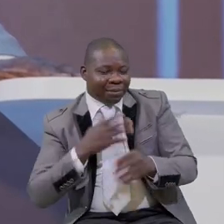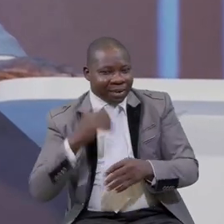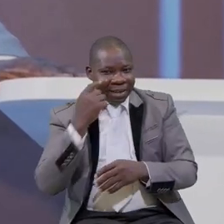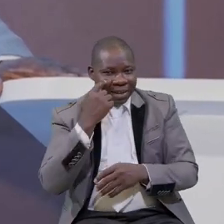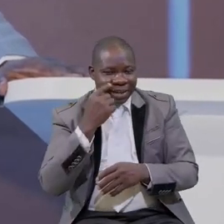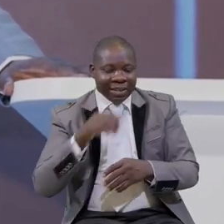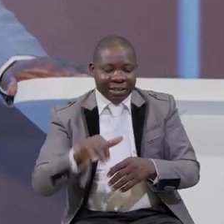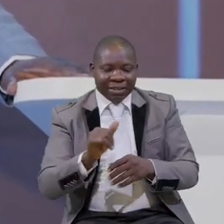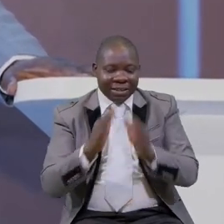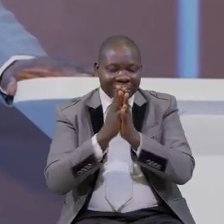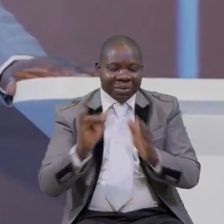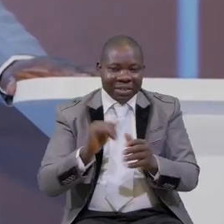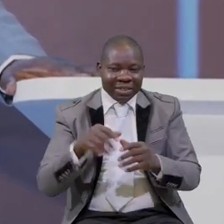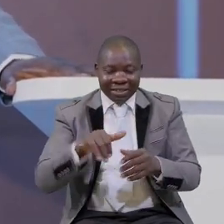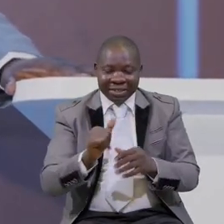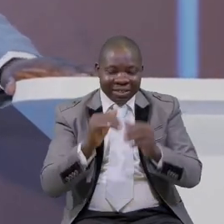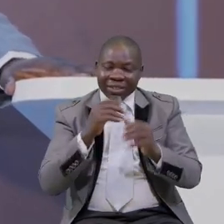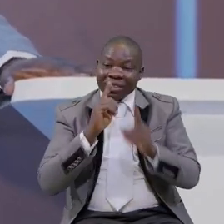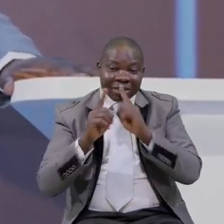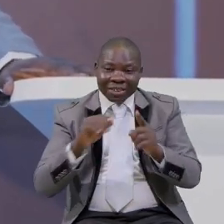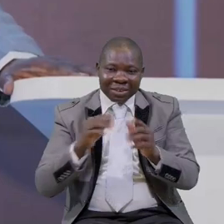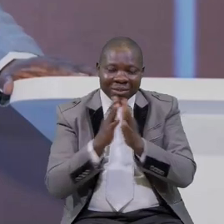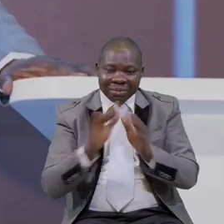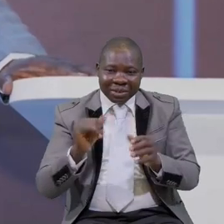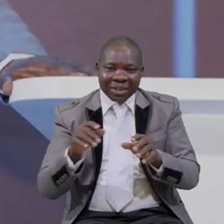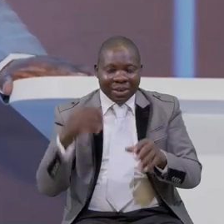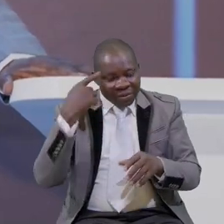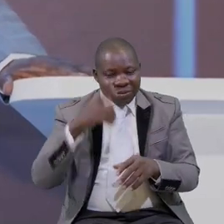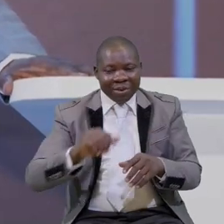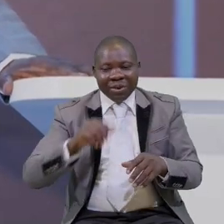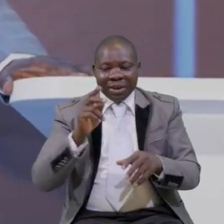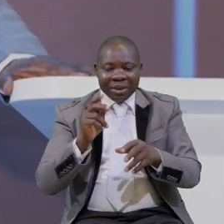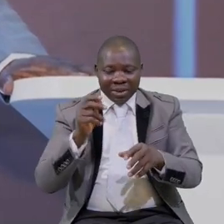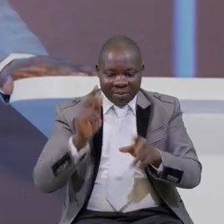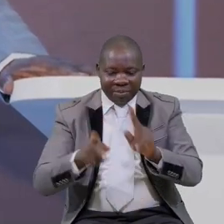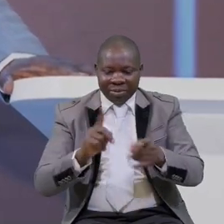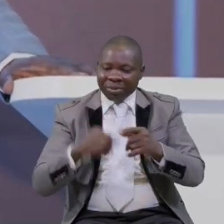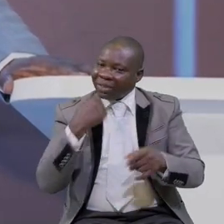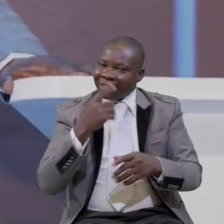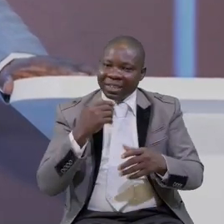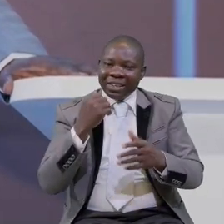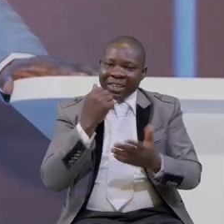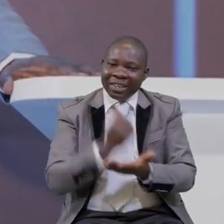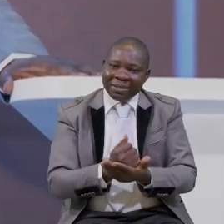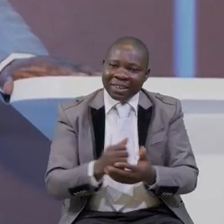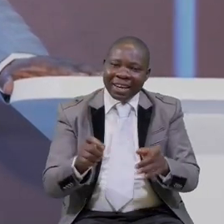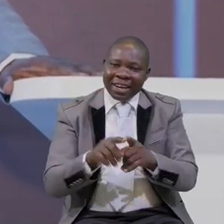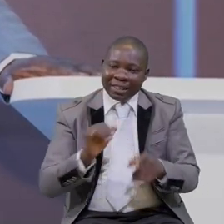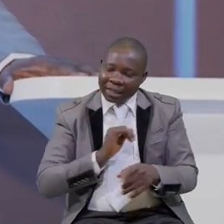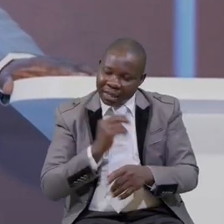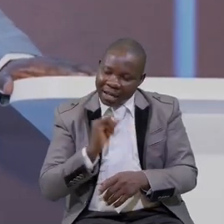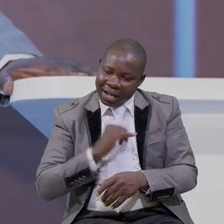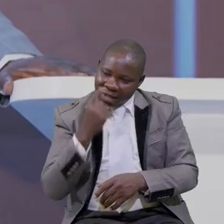œil. Et je parlais et je priais toujours pour que les gens continuent à dire amen. Comme j'ai ouvert un